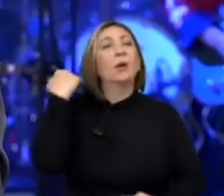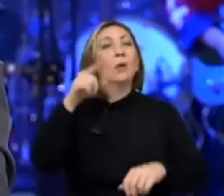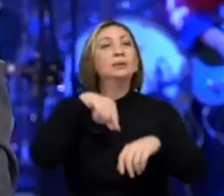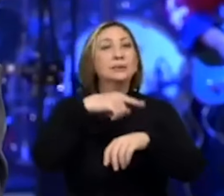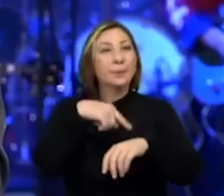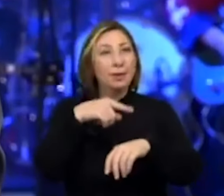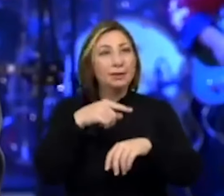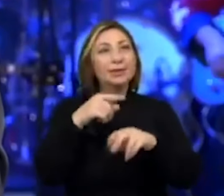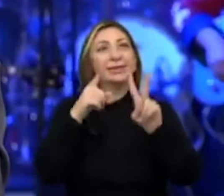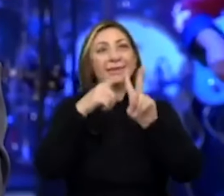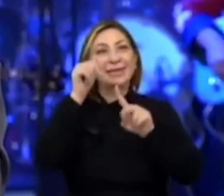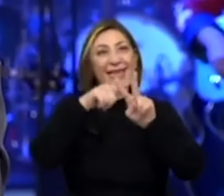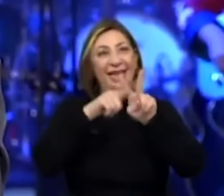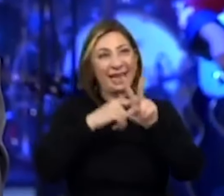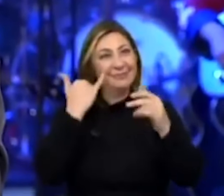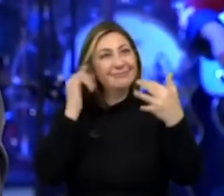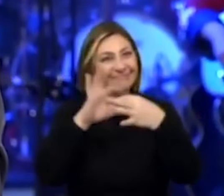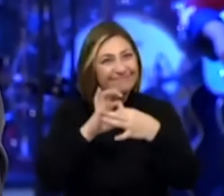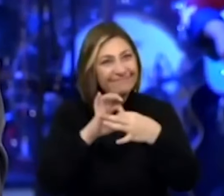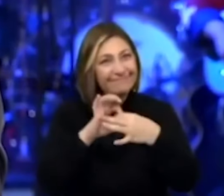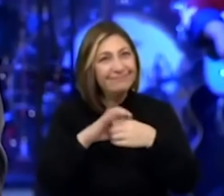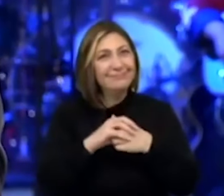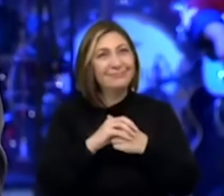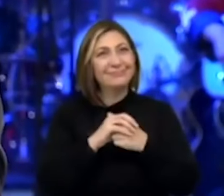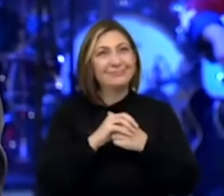zaman Nilay'ı alabilir miyiz lütfen?